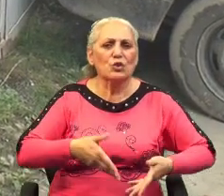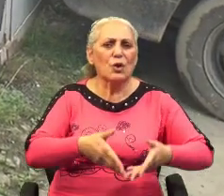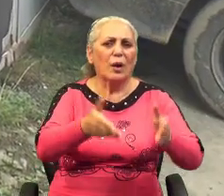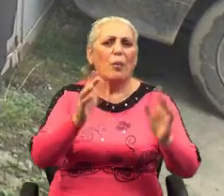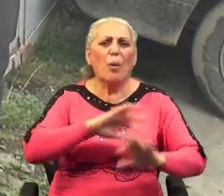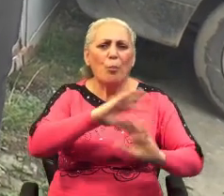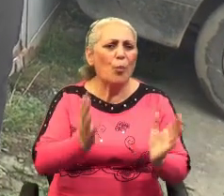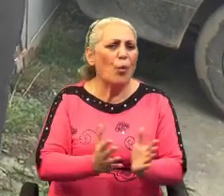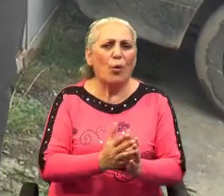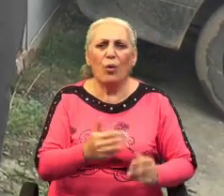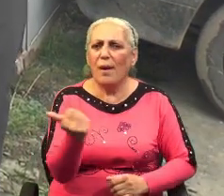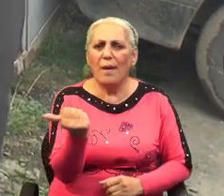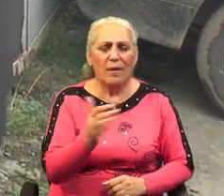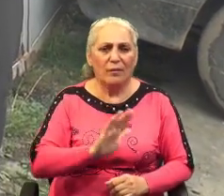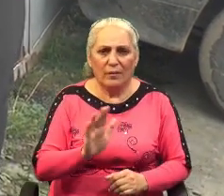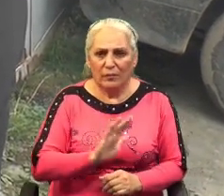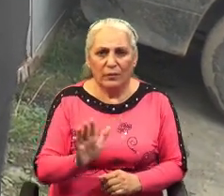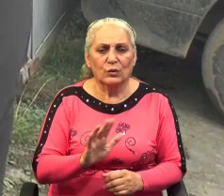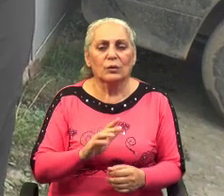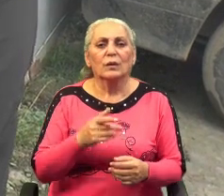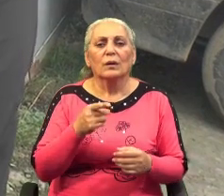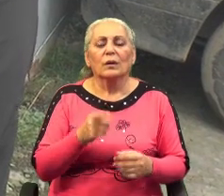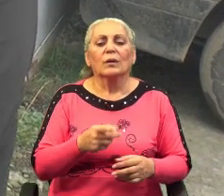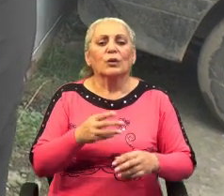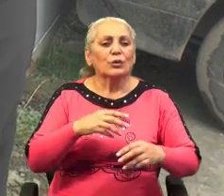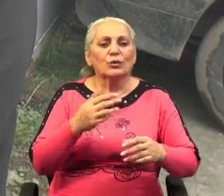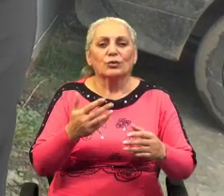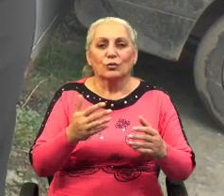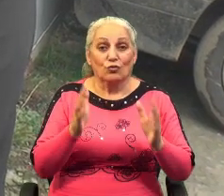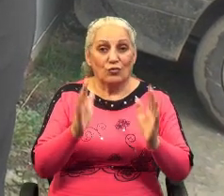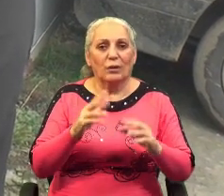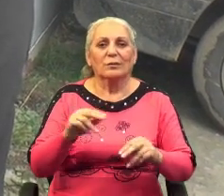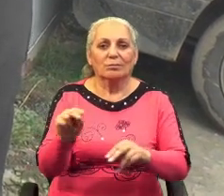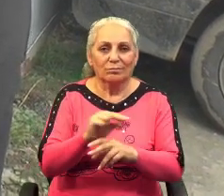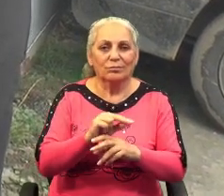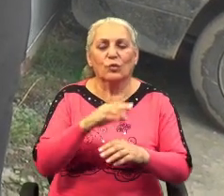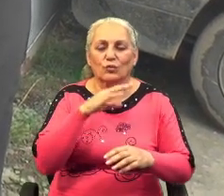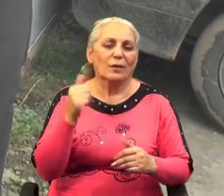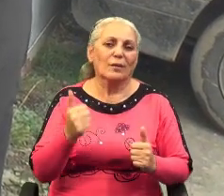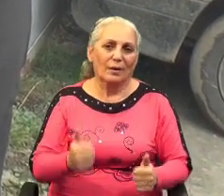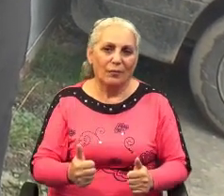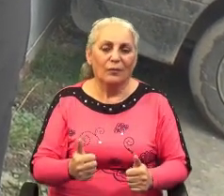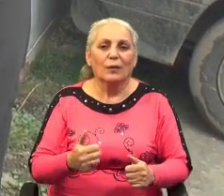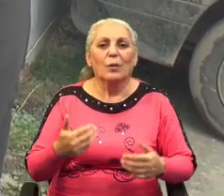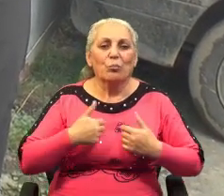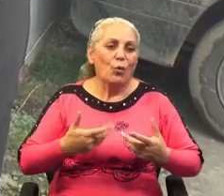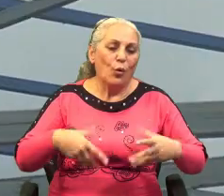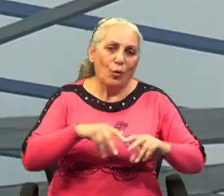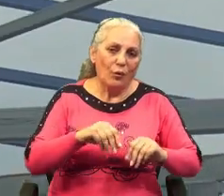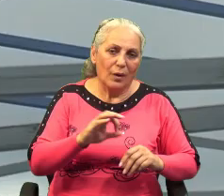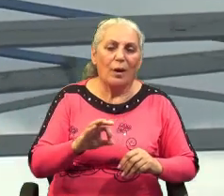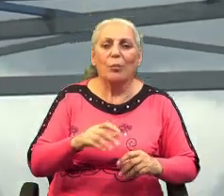չէր, հետո էլ ինչքան շինարարություն ունի, այնքան լավ կլինի, թե մեզ համար, թե